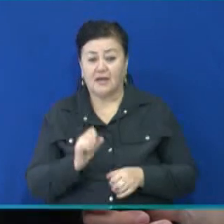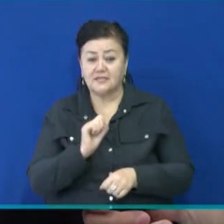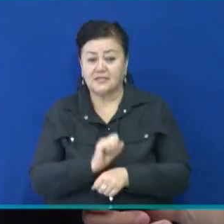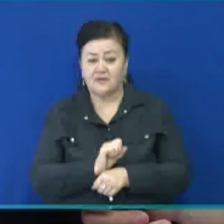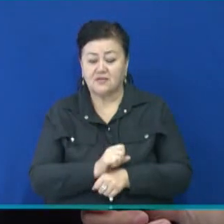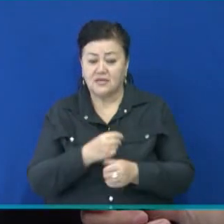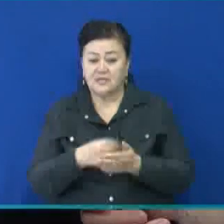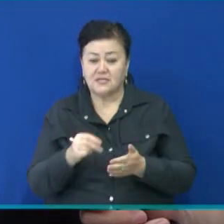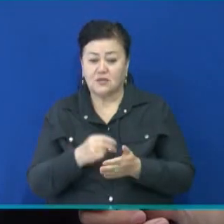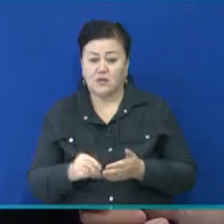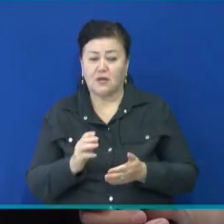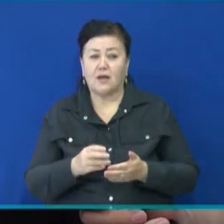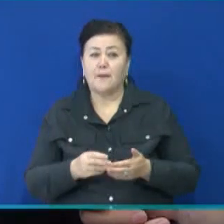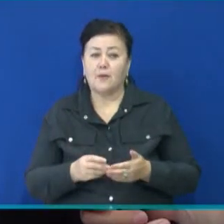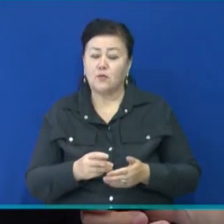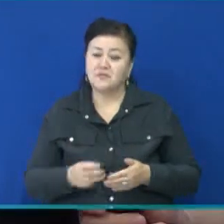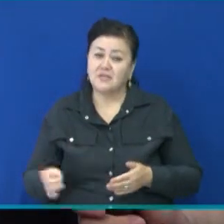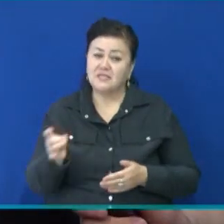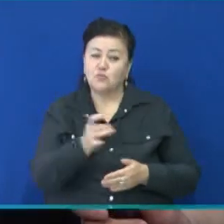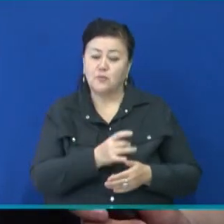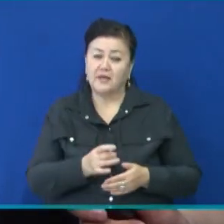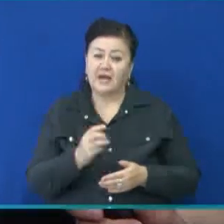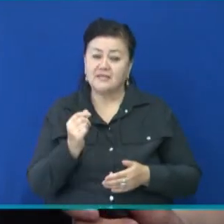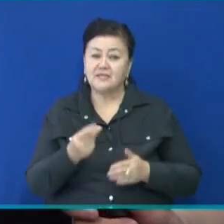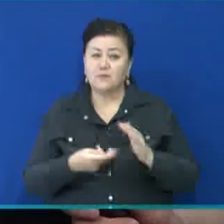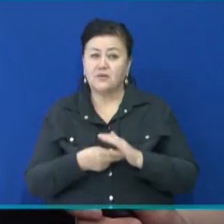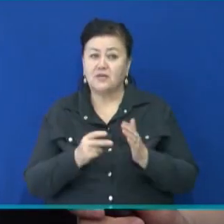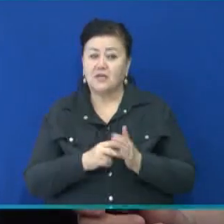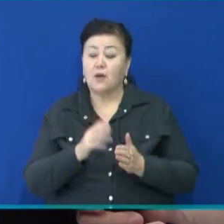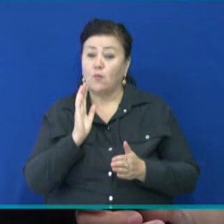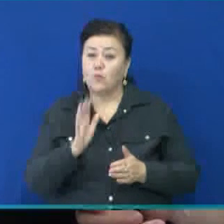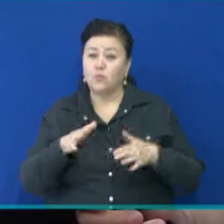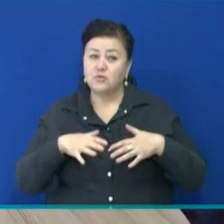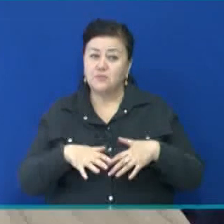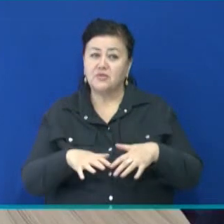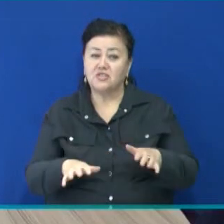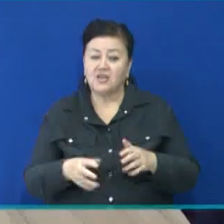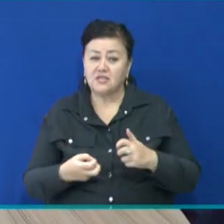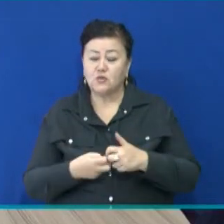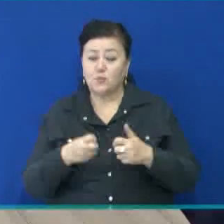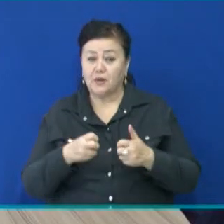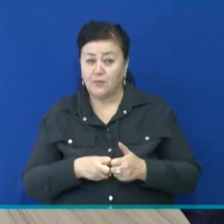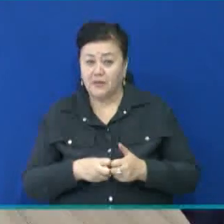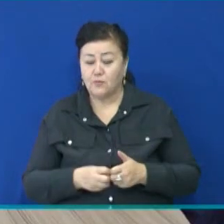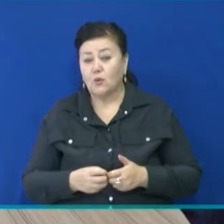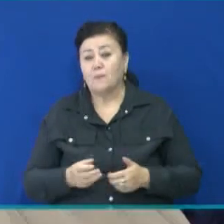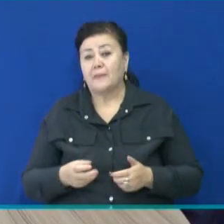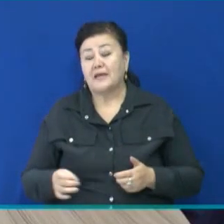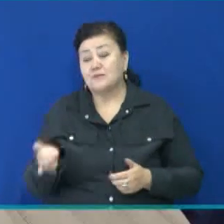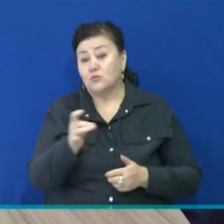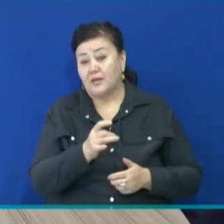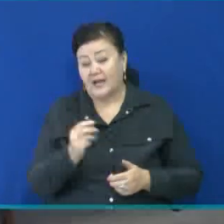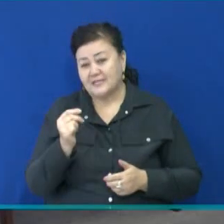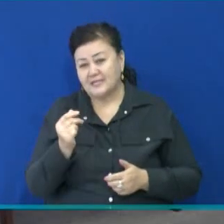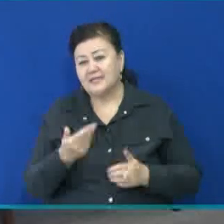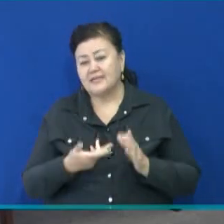оставшиеся приобретены за счет республиканского бюджета. Теперь мы постараемся решить эту проблему с помощью лизинга. Министр по чрезвычайным ситуациям